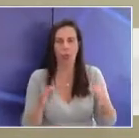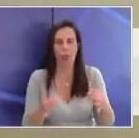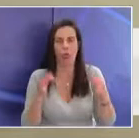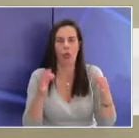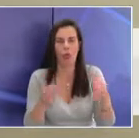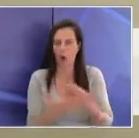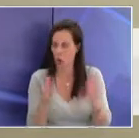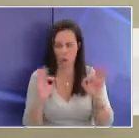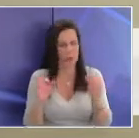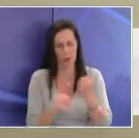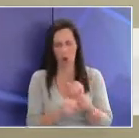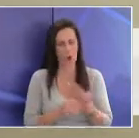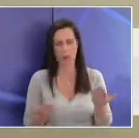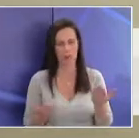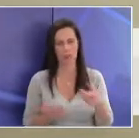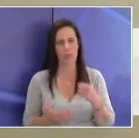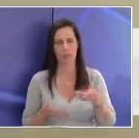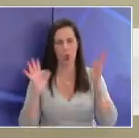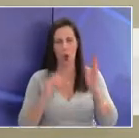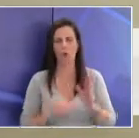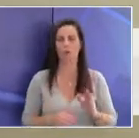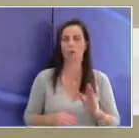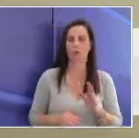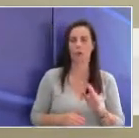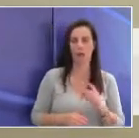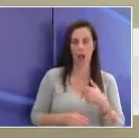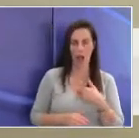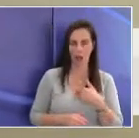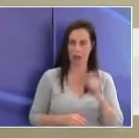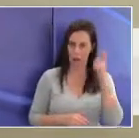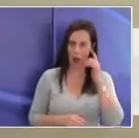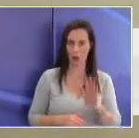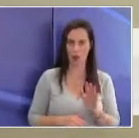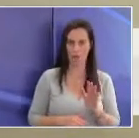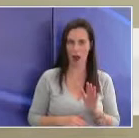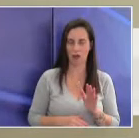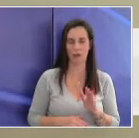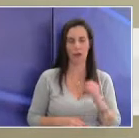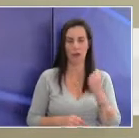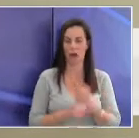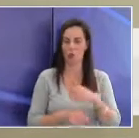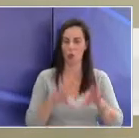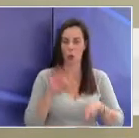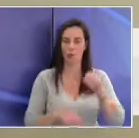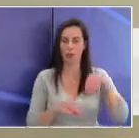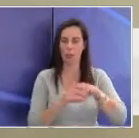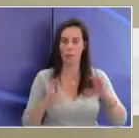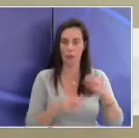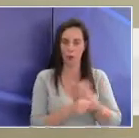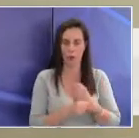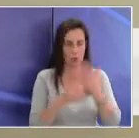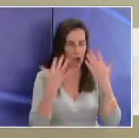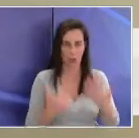מזוודות, שכלום לא באמת נעשה, זה היום ונורא. טוב, אני אכזרית קצת, אבל המחשבה ללכת לפריימריז במפלגה